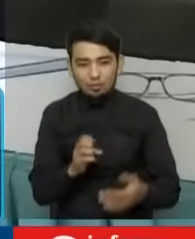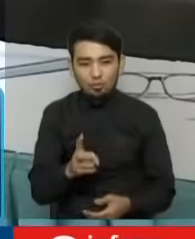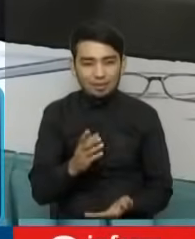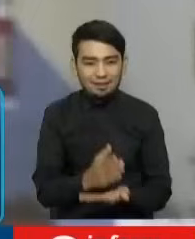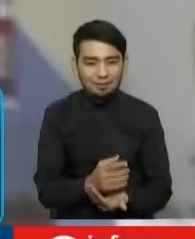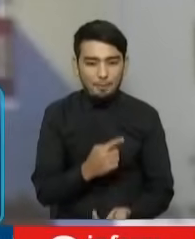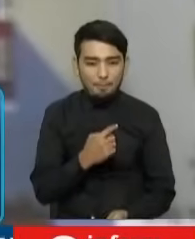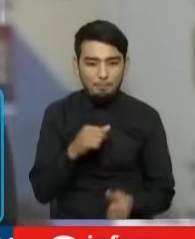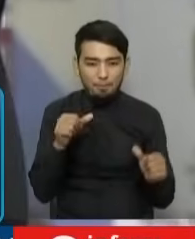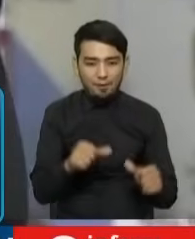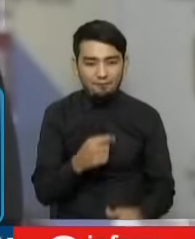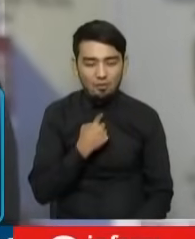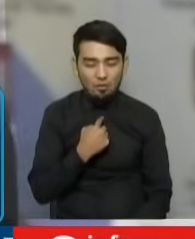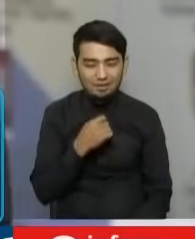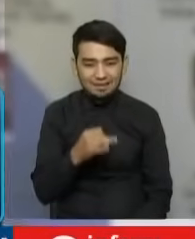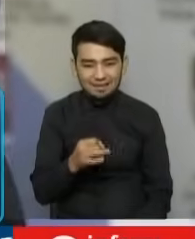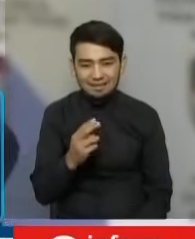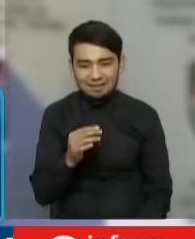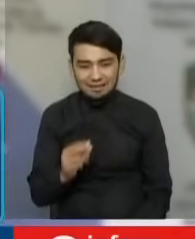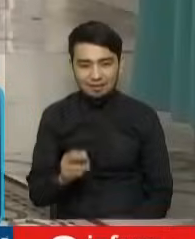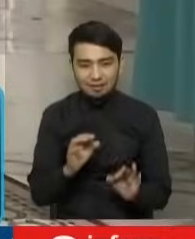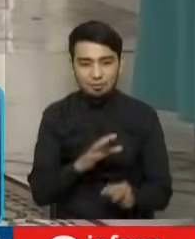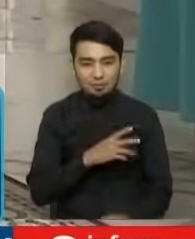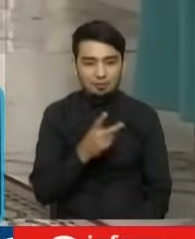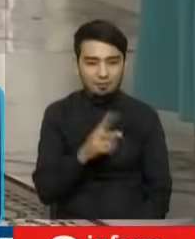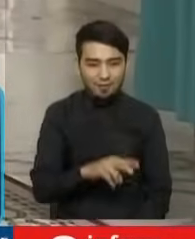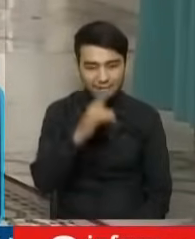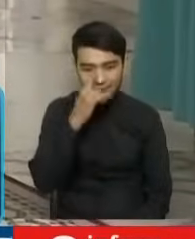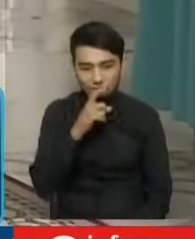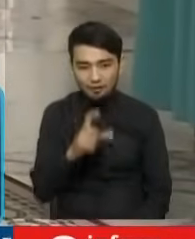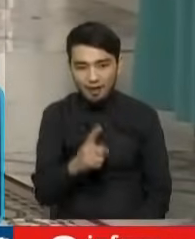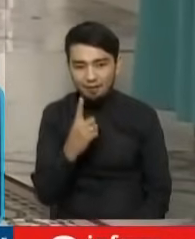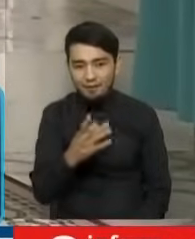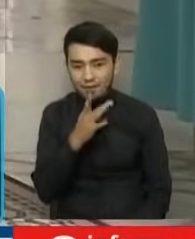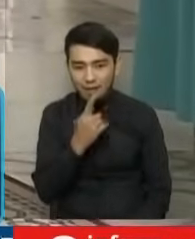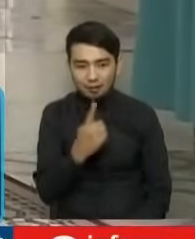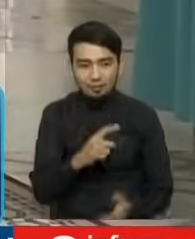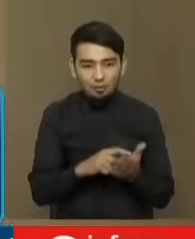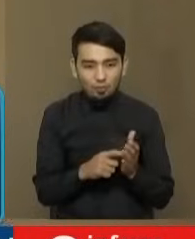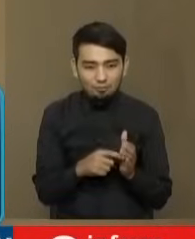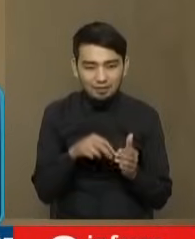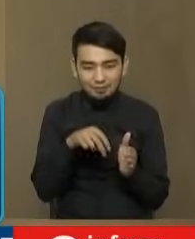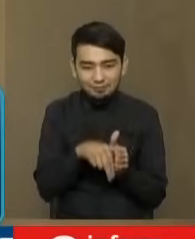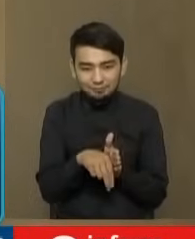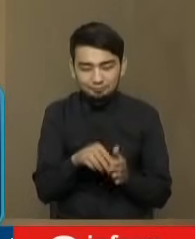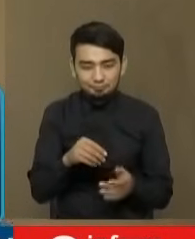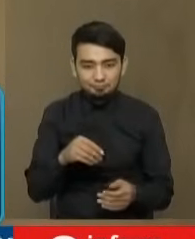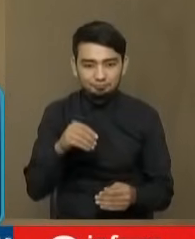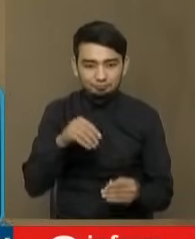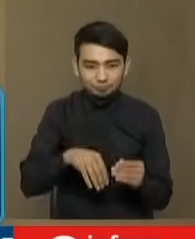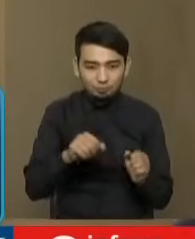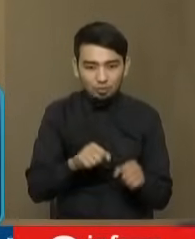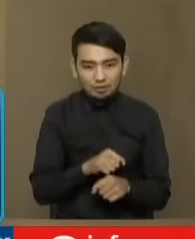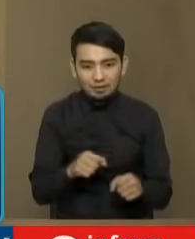голоса. В ЦИК также рассказали, можно ли двум казахстанцам одновременно находиться в одной кабинке. Конституционным